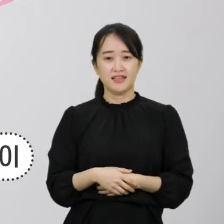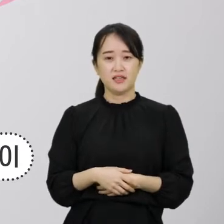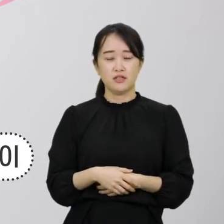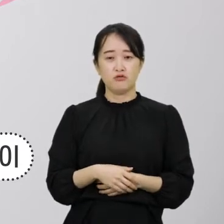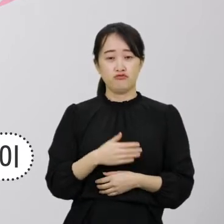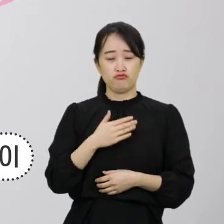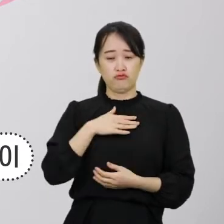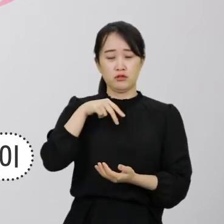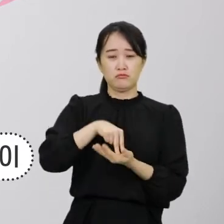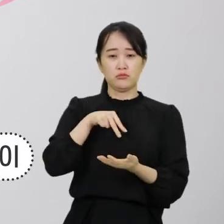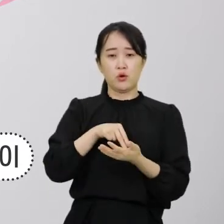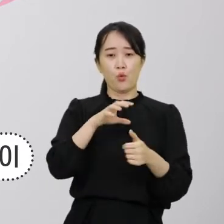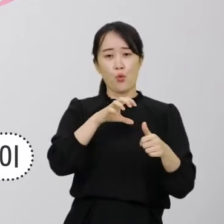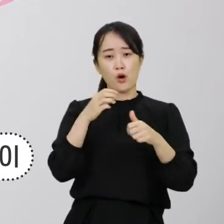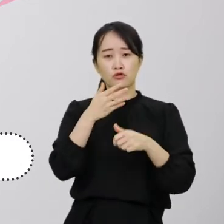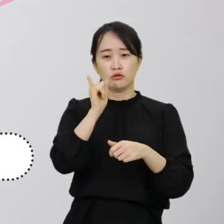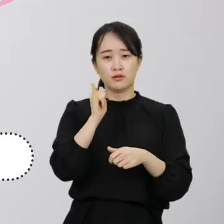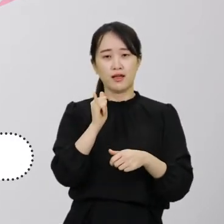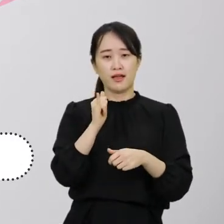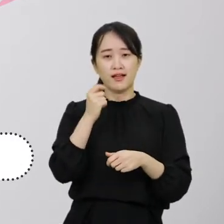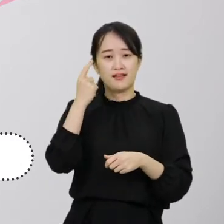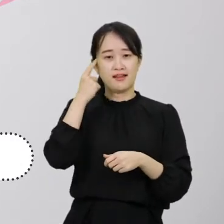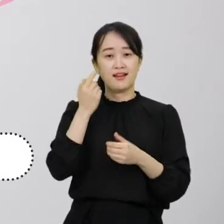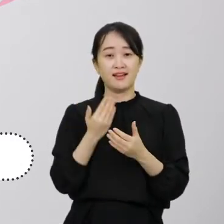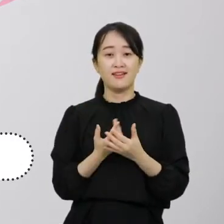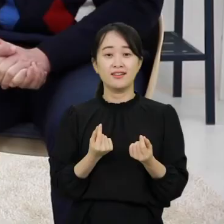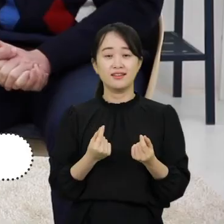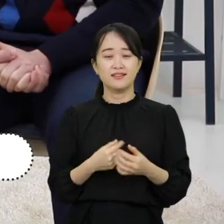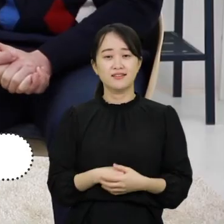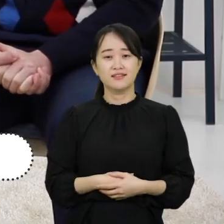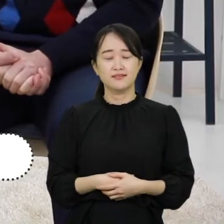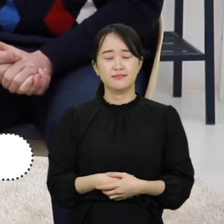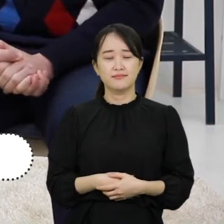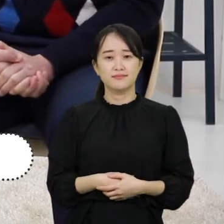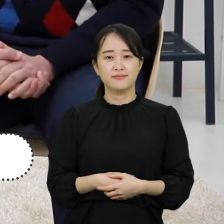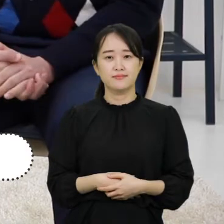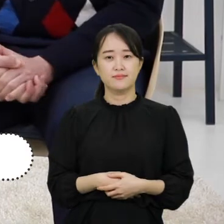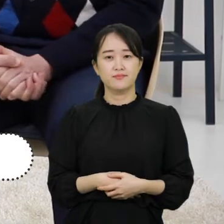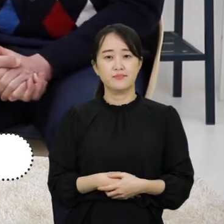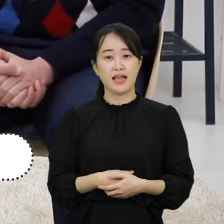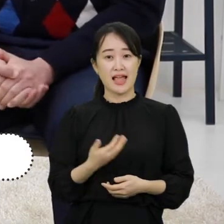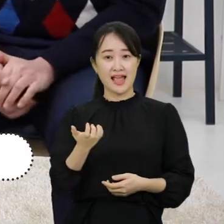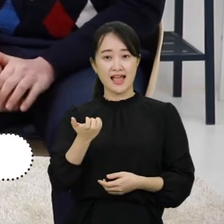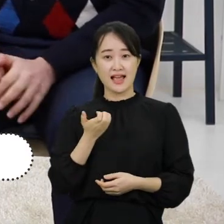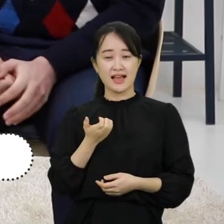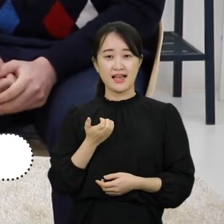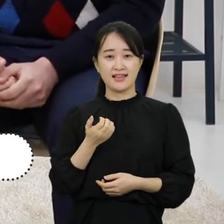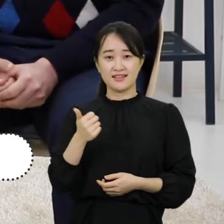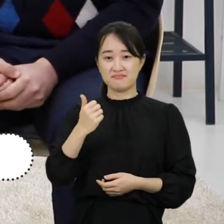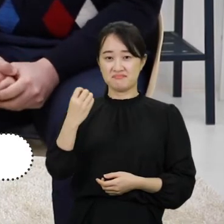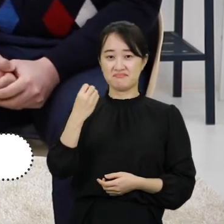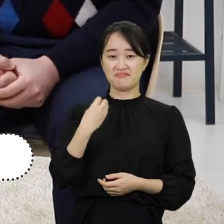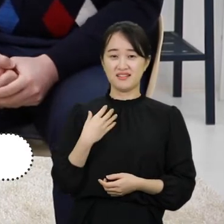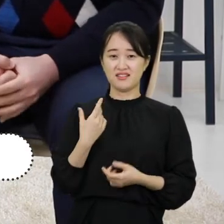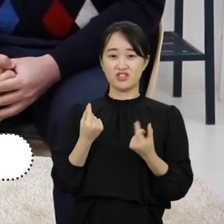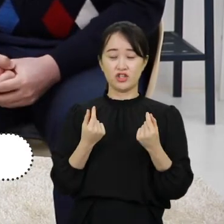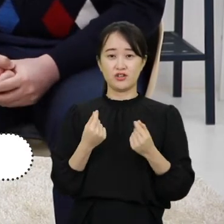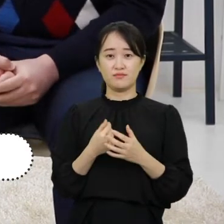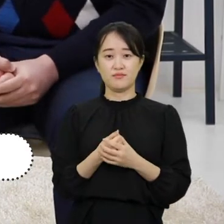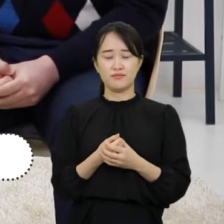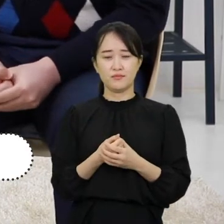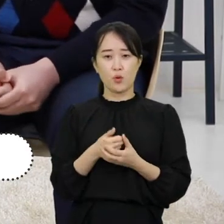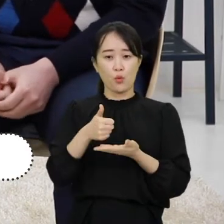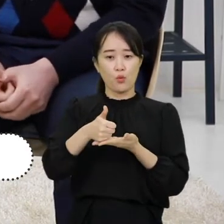우리도 소비자로서 활용할 수 있다는 부분이 더 부각되지 않을까 싶습니다. 이게 저희를 아까 지금 우리 창훈 씨가 말씀해